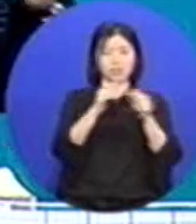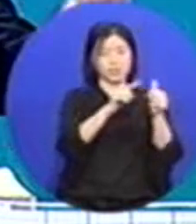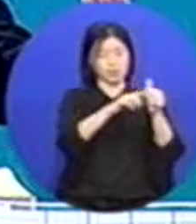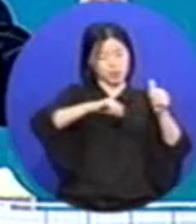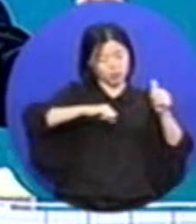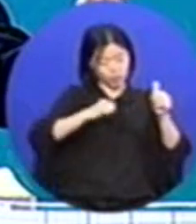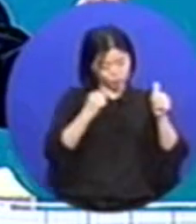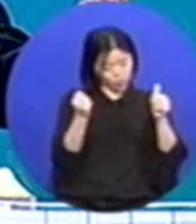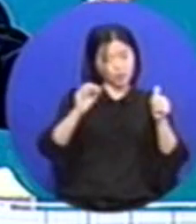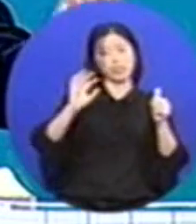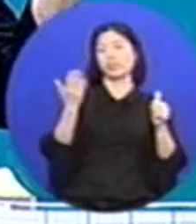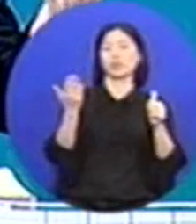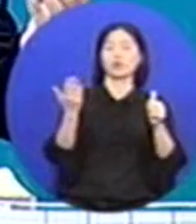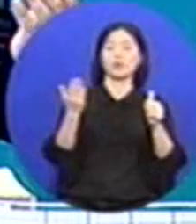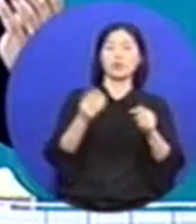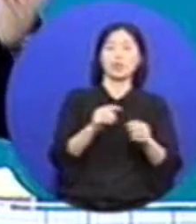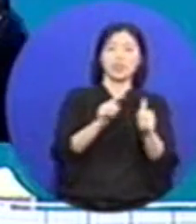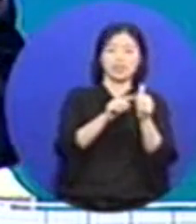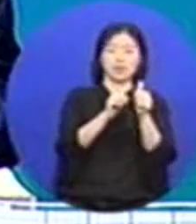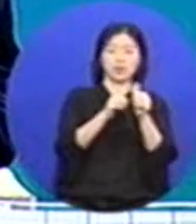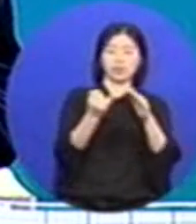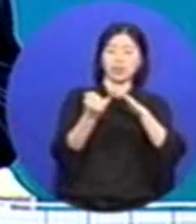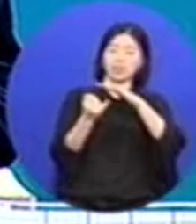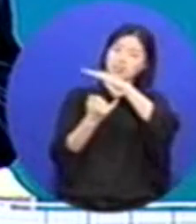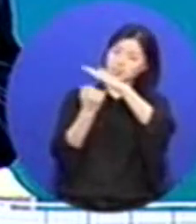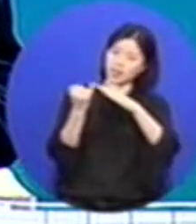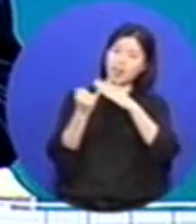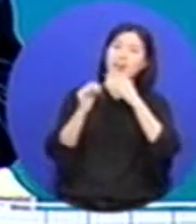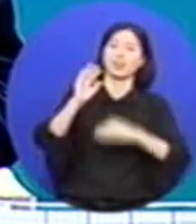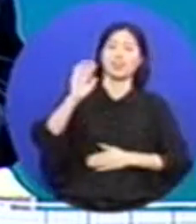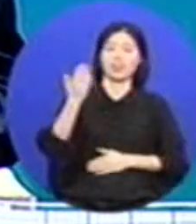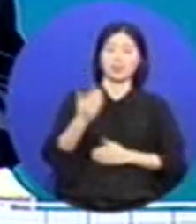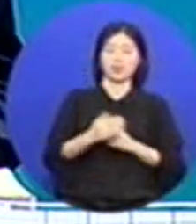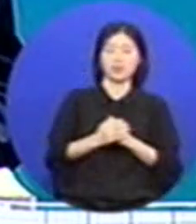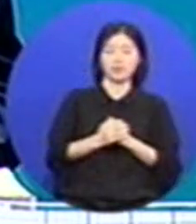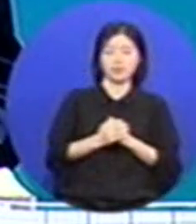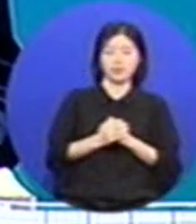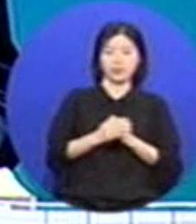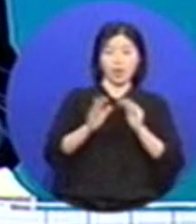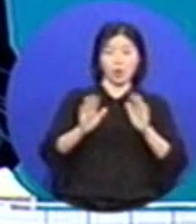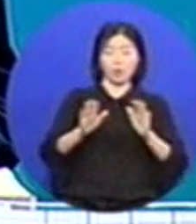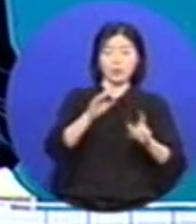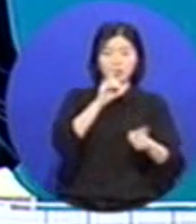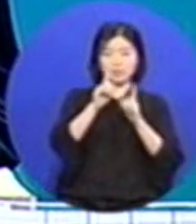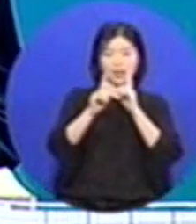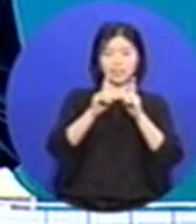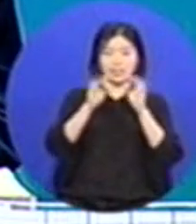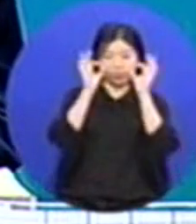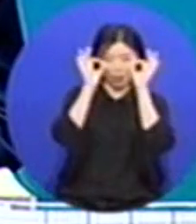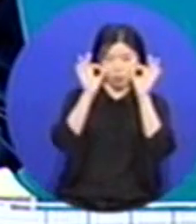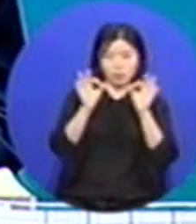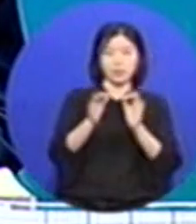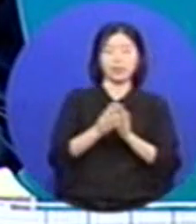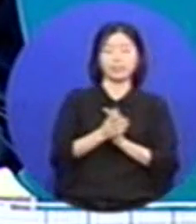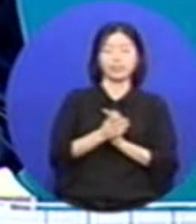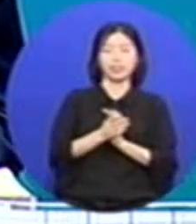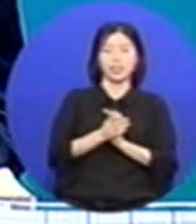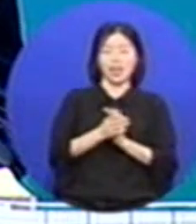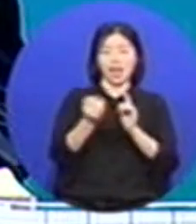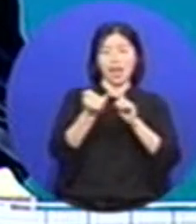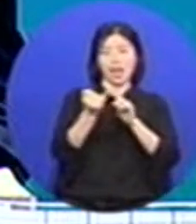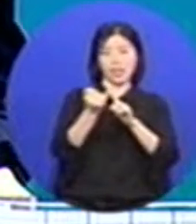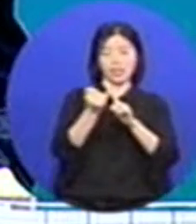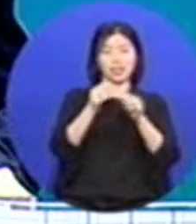순종하게 되고 남편은 아내를 사랑하게 됩니다 오늘 말씀에 보면 아내에게